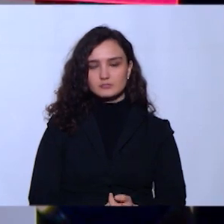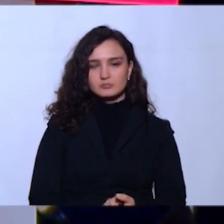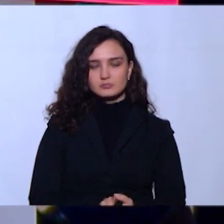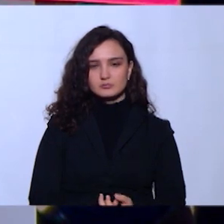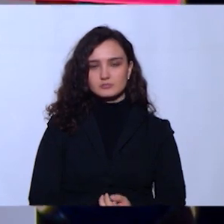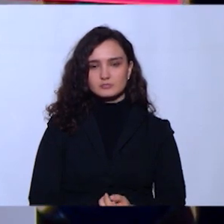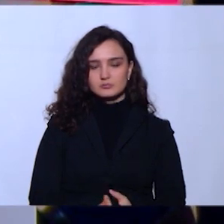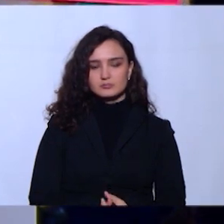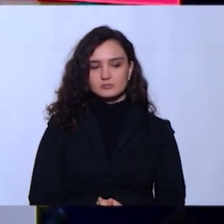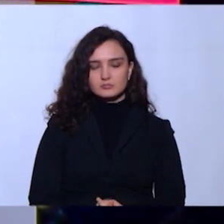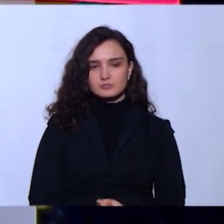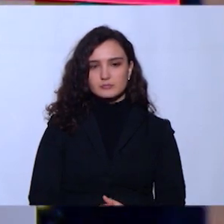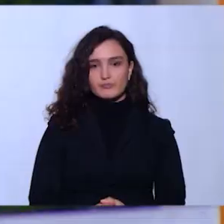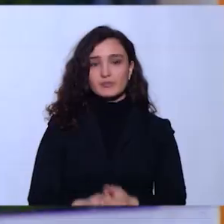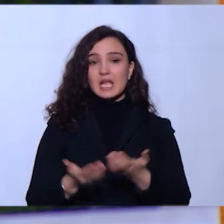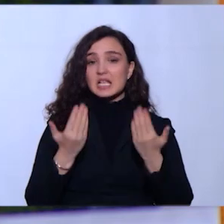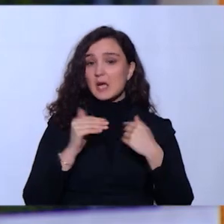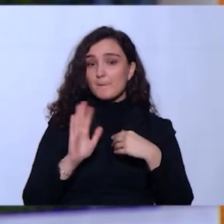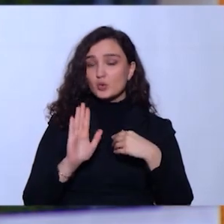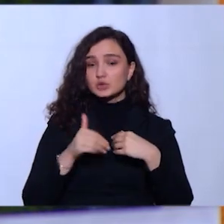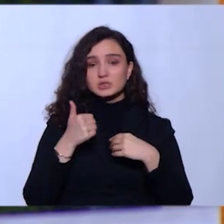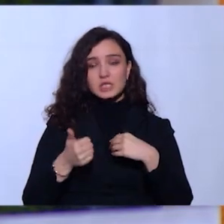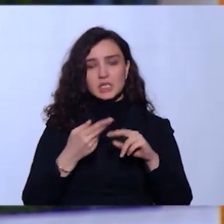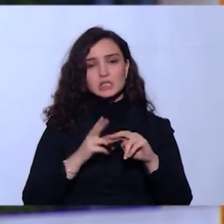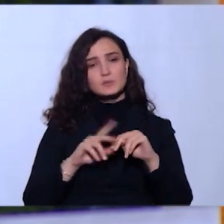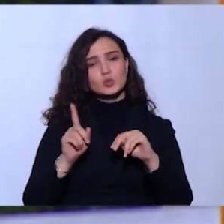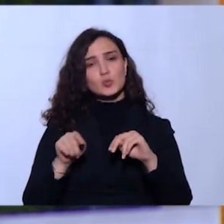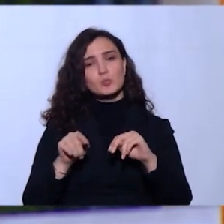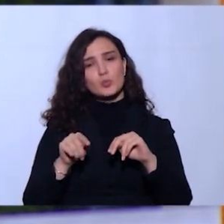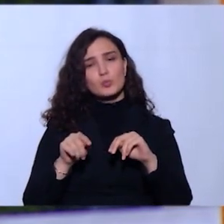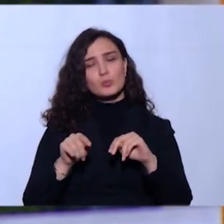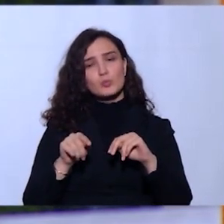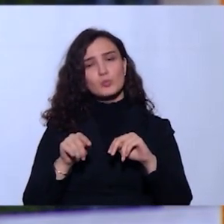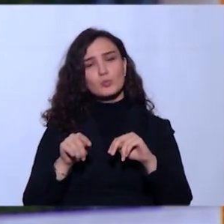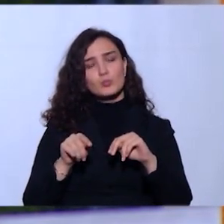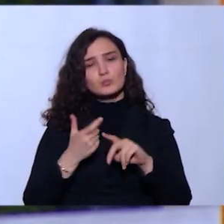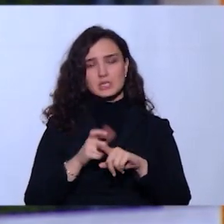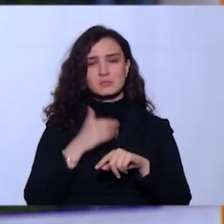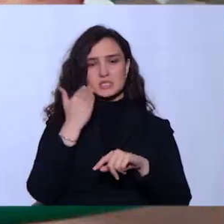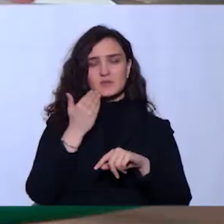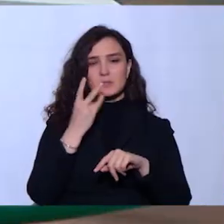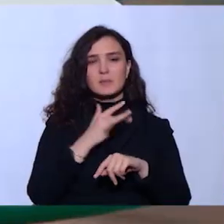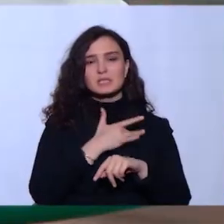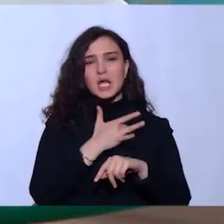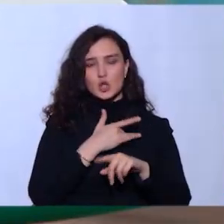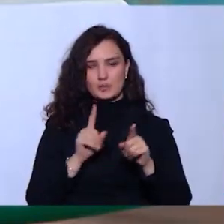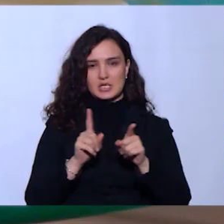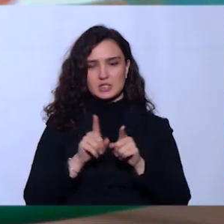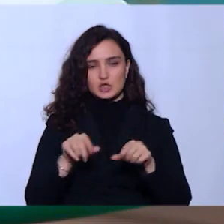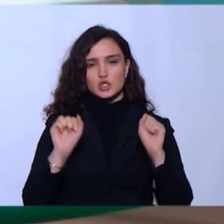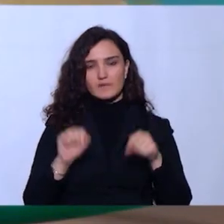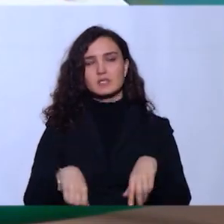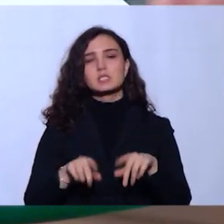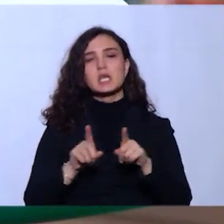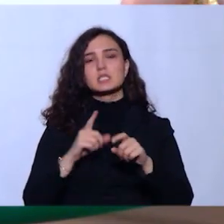არ გამოდის მაინდამაინც კარგად მარკერით, იმიტომ რომ მსხვილია ძალიან, მაგრამ დაახლოებით ესეთ. შეგვიძლია